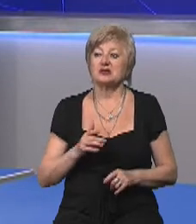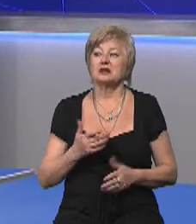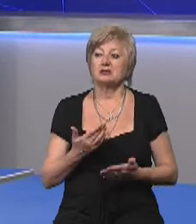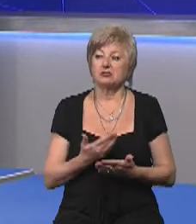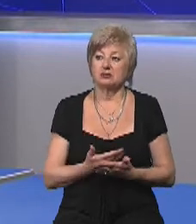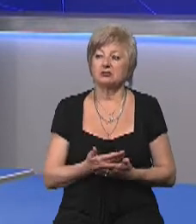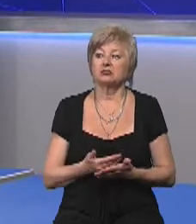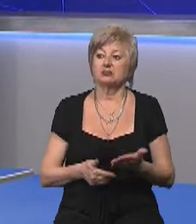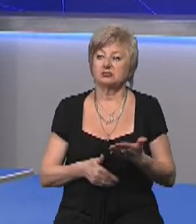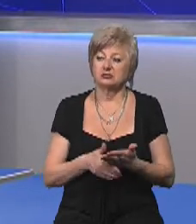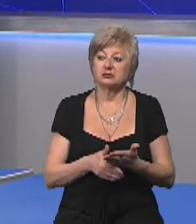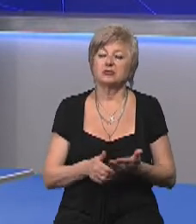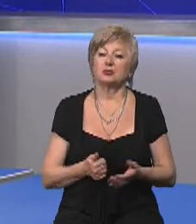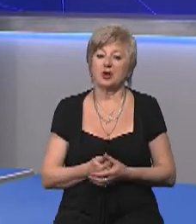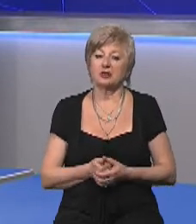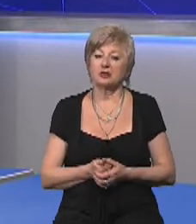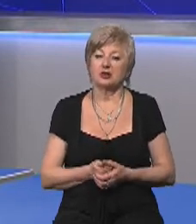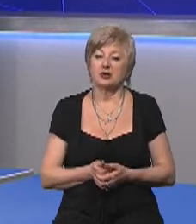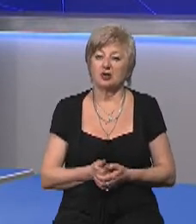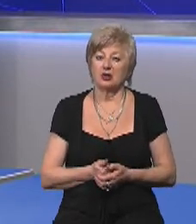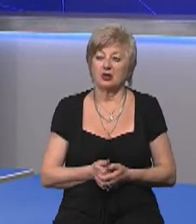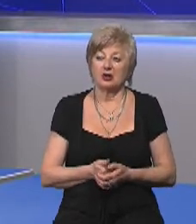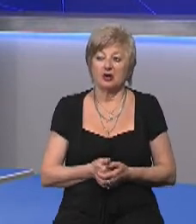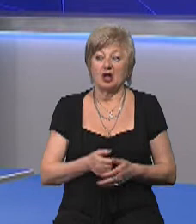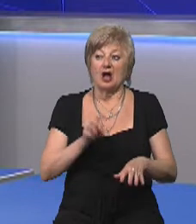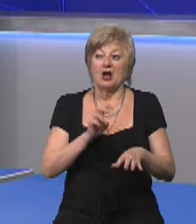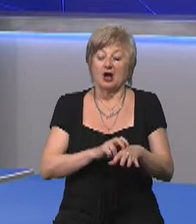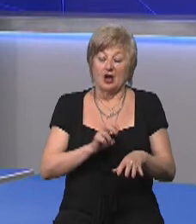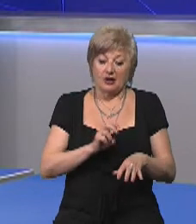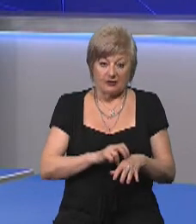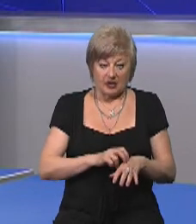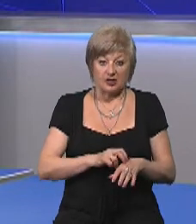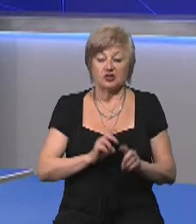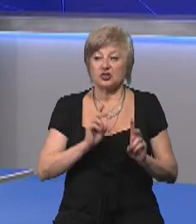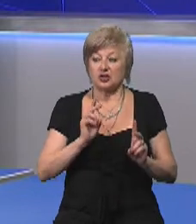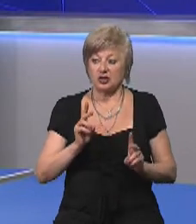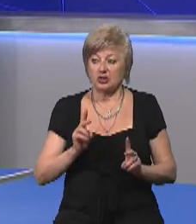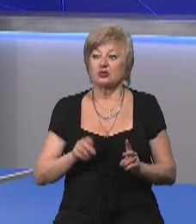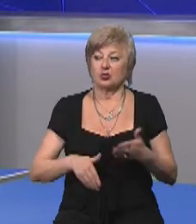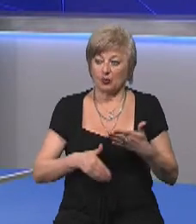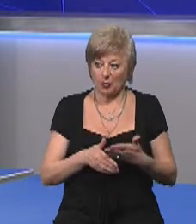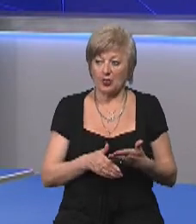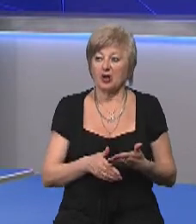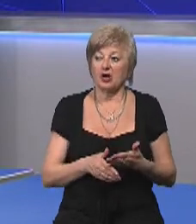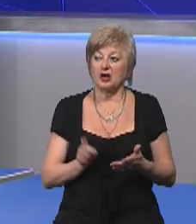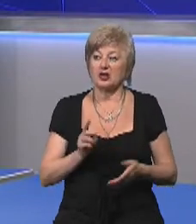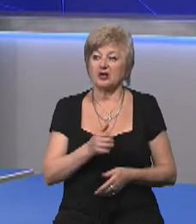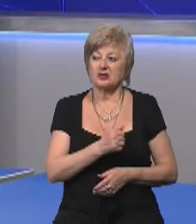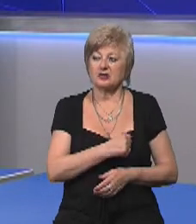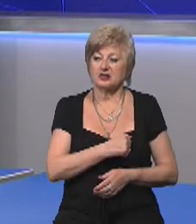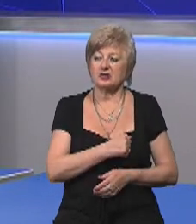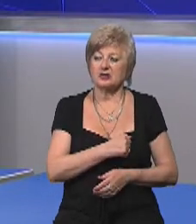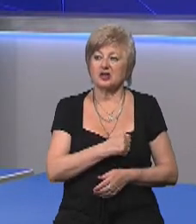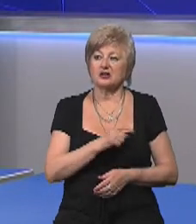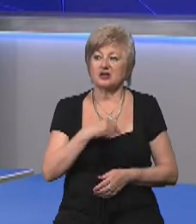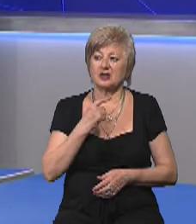с Кристиной, с мамой Настиной. А врача, который Фузайлов в Бостоне, ну, как бы, к сожалению, он дал отказ, очень